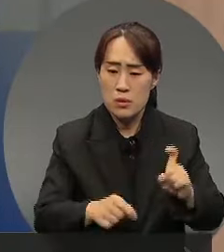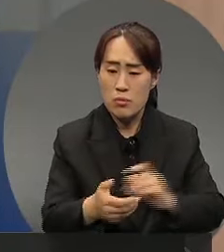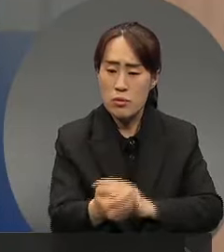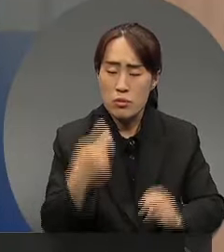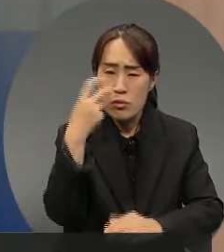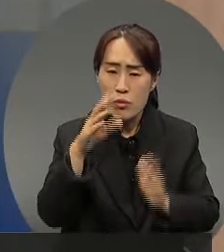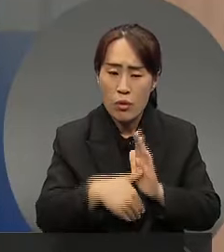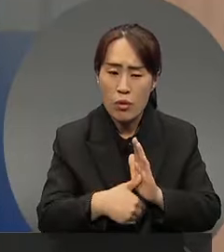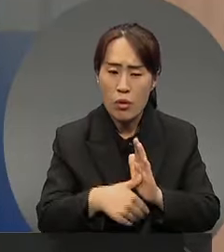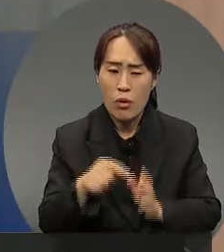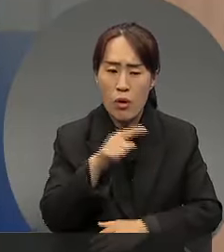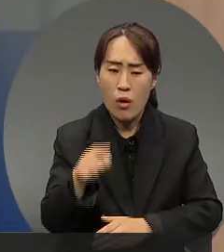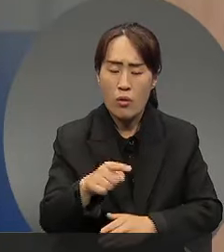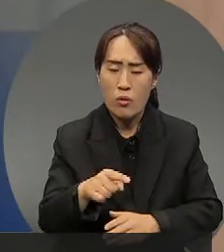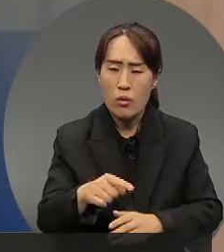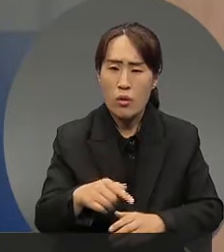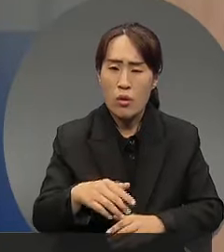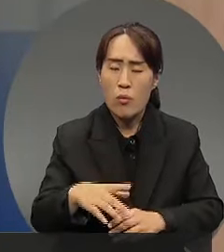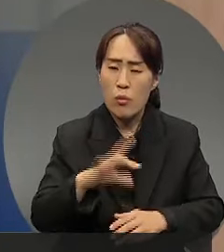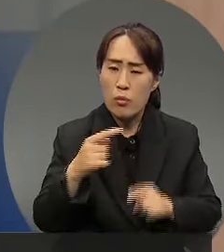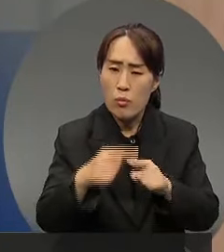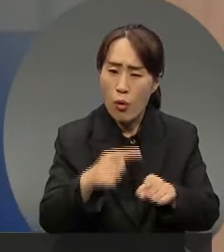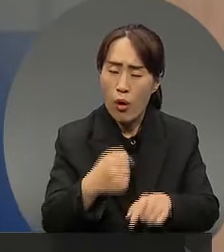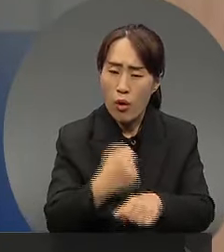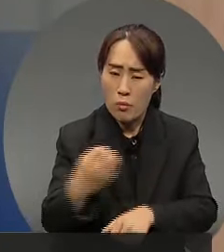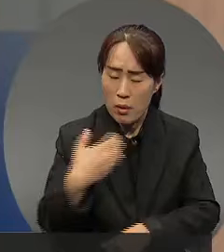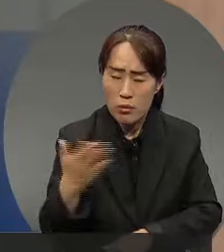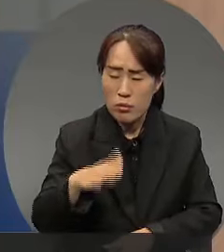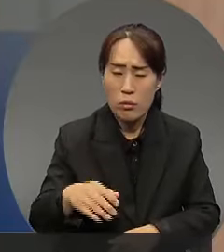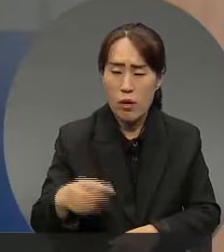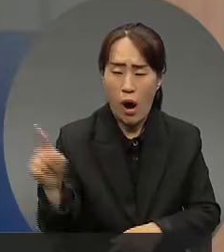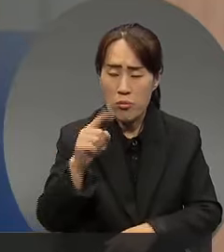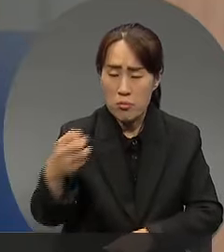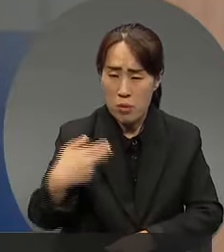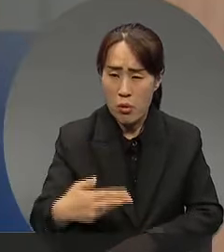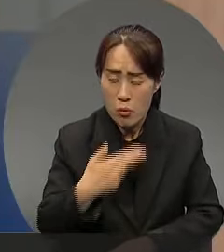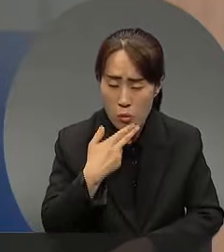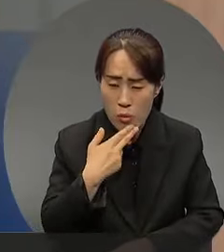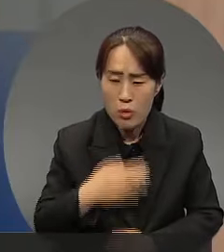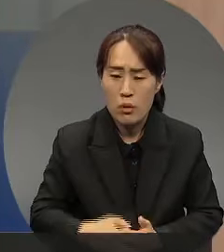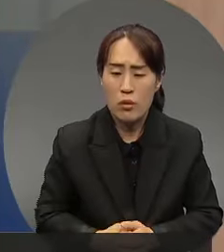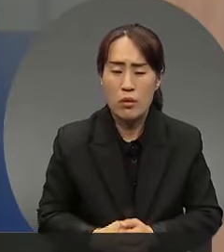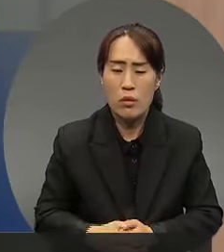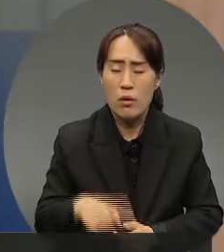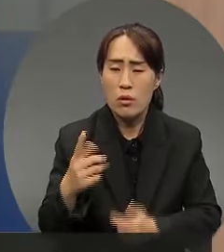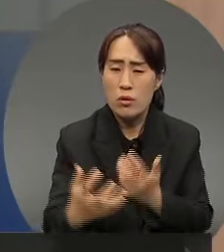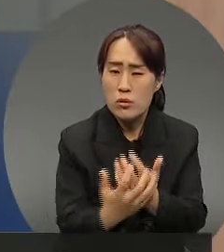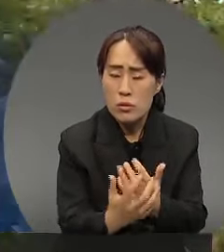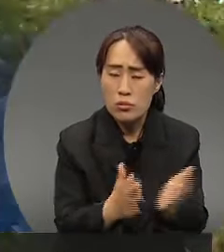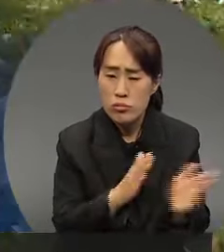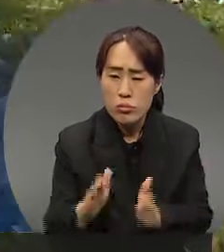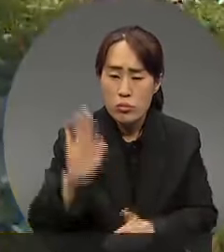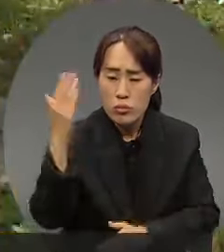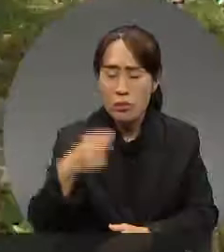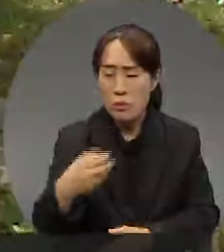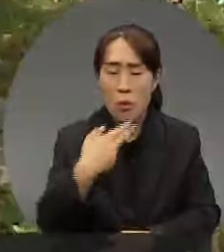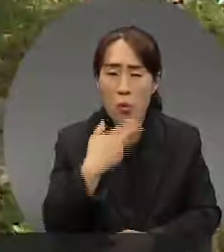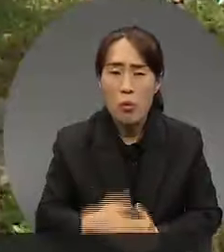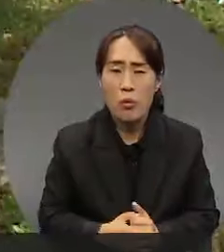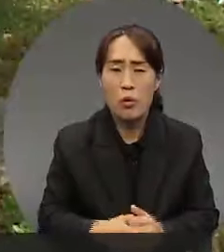심의를 받으라고 저희한테 통보를 하든가 거기에 대한 자료 증거라고 했어야 되는데 불구하고 아무런 얘기가 없고 본적수일 때도 마찬가지로. 이런